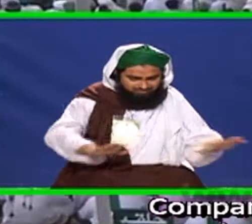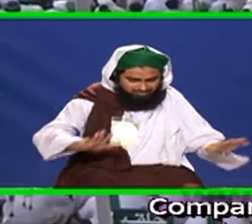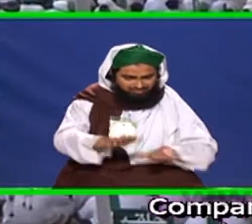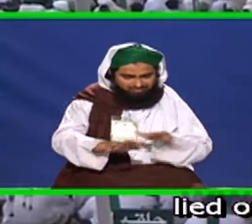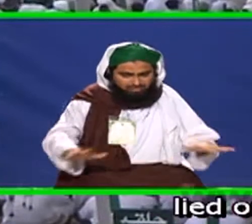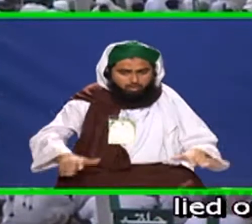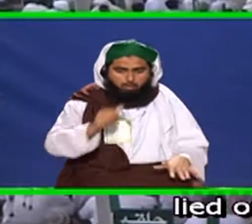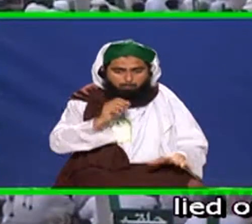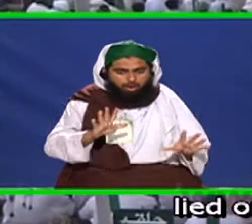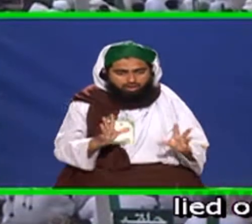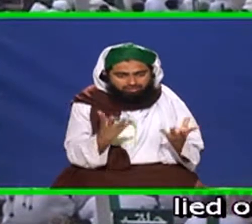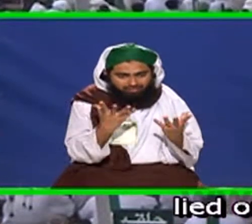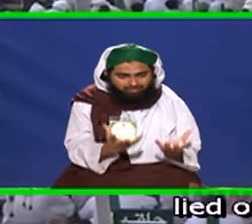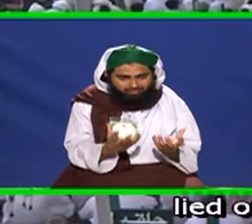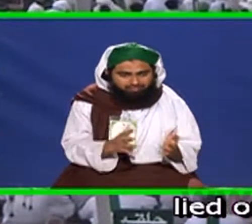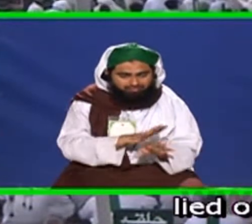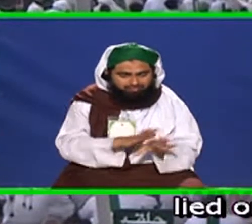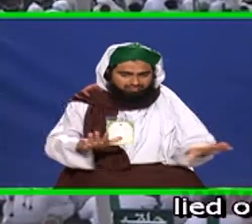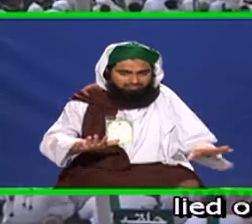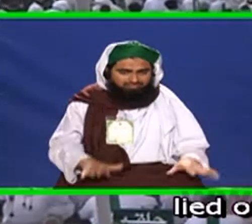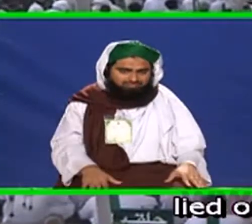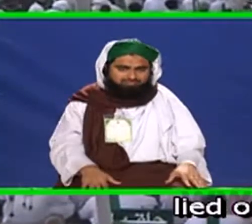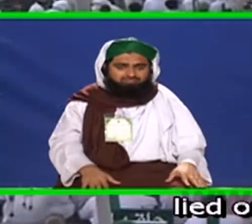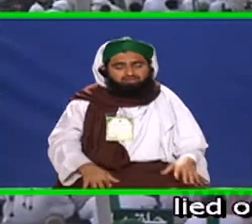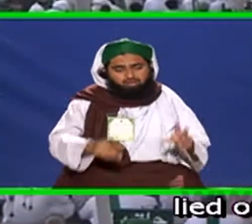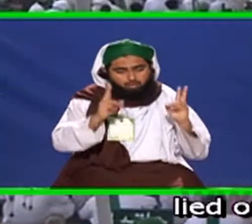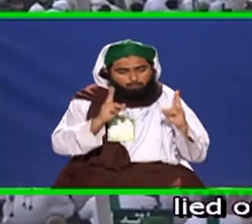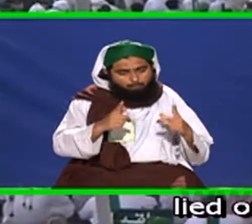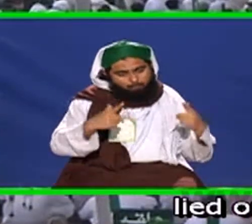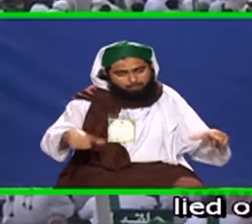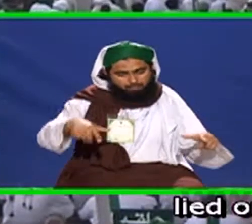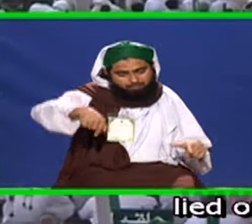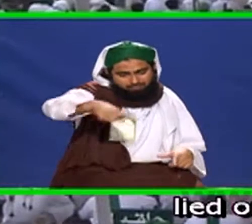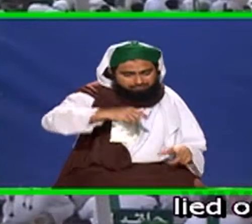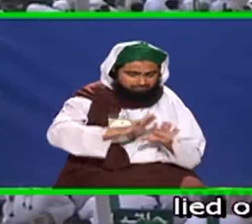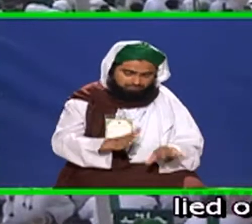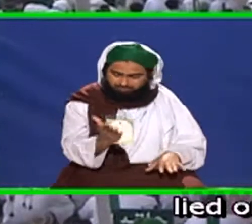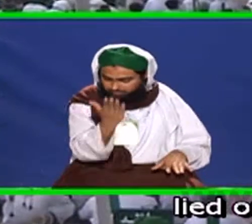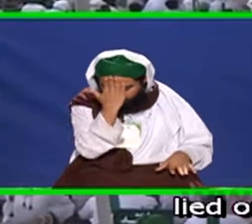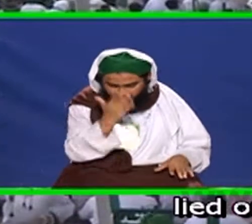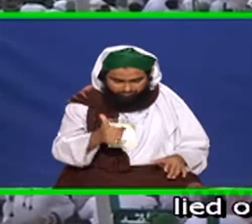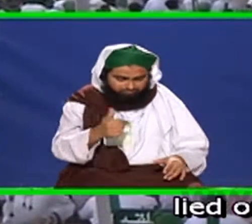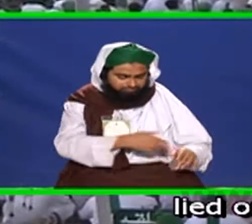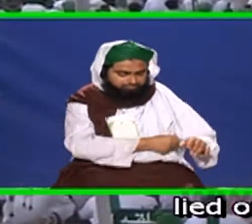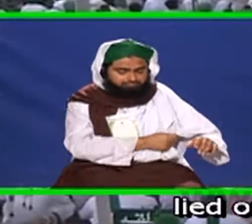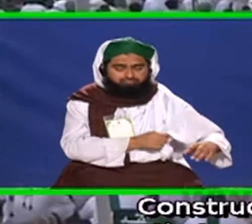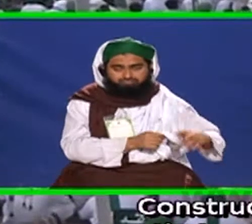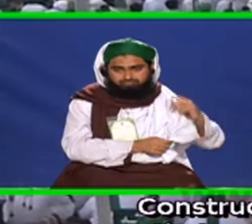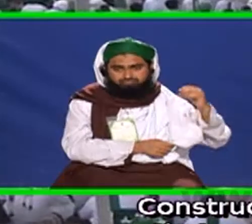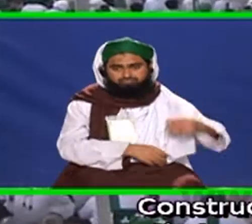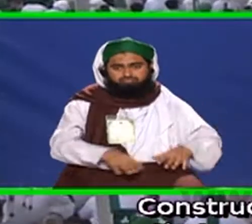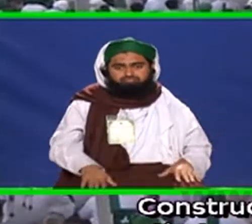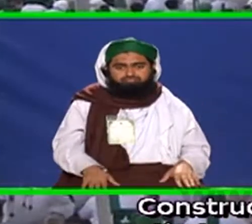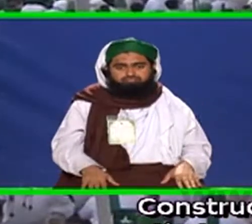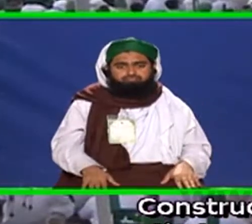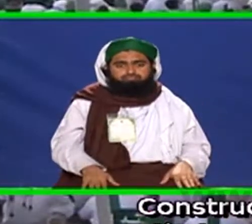और वो बिछाकर फिर उस मट्टी पर डाल देते थे मस्जिद नबी शरीफ के फर्श पर और उस पर सजदा करते थे। तो